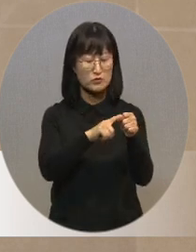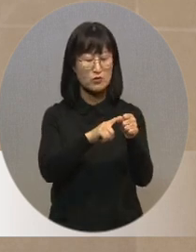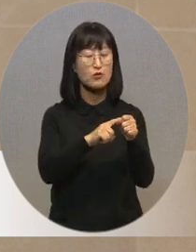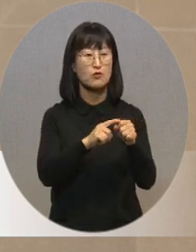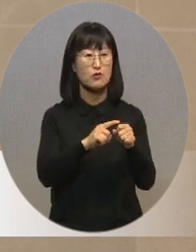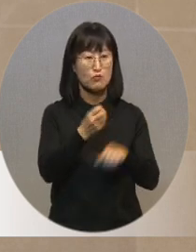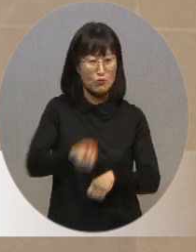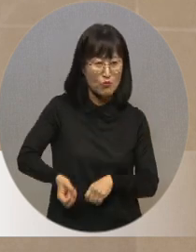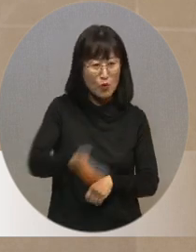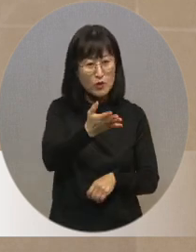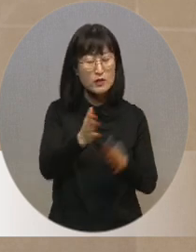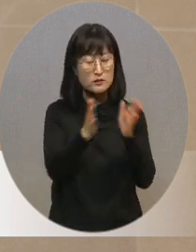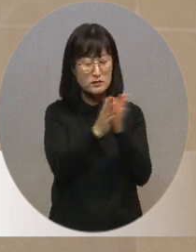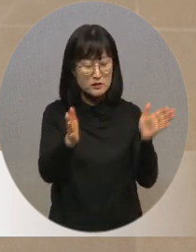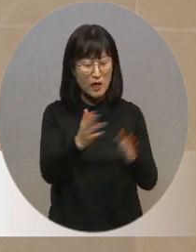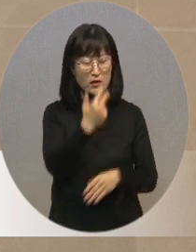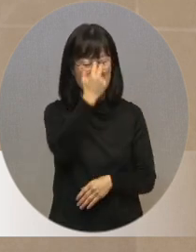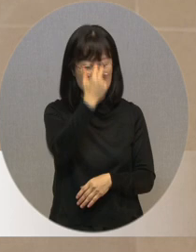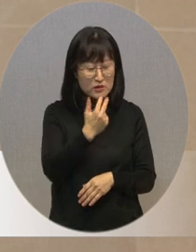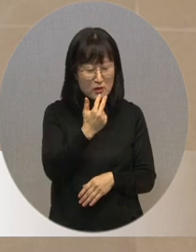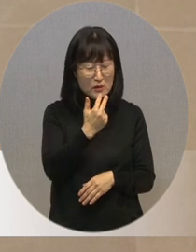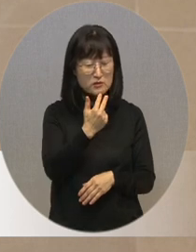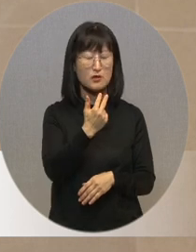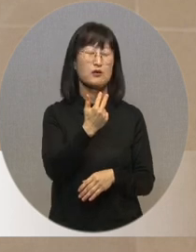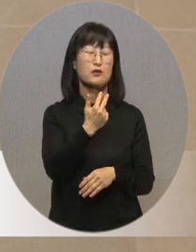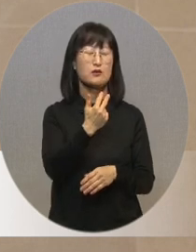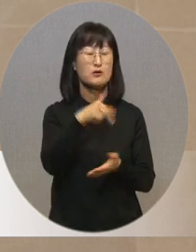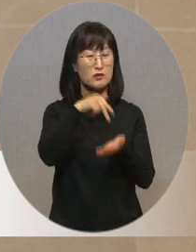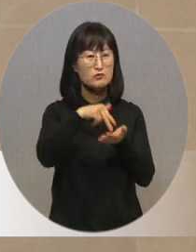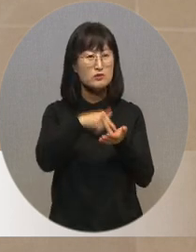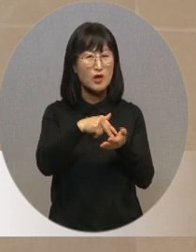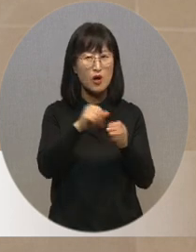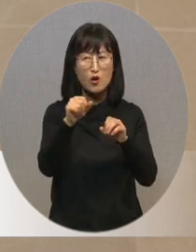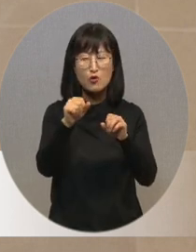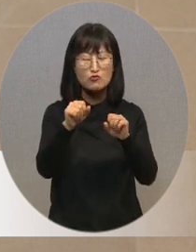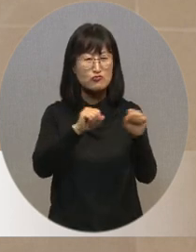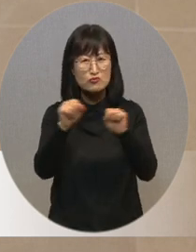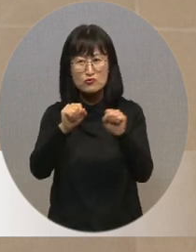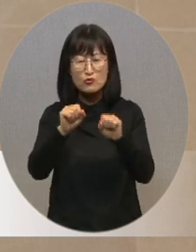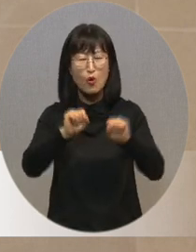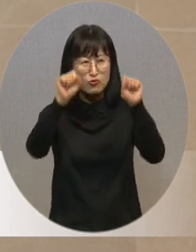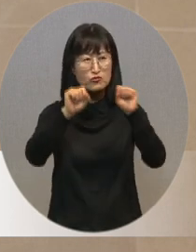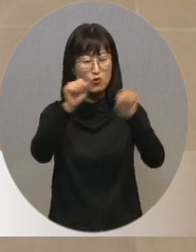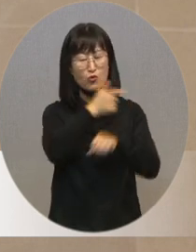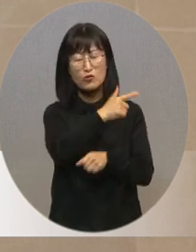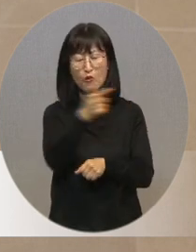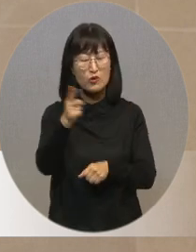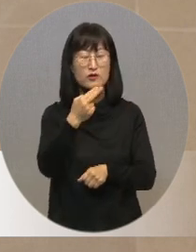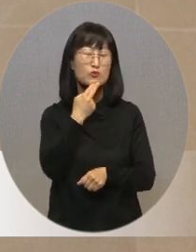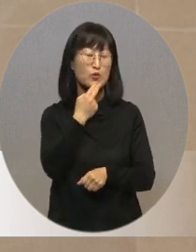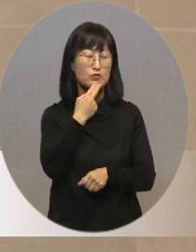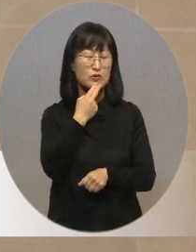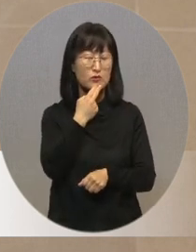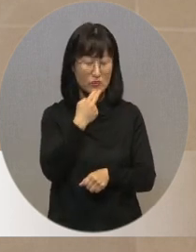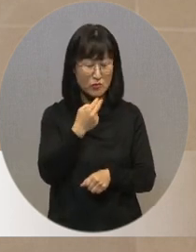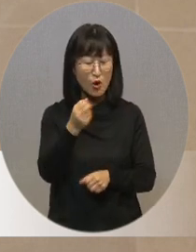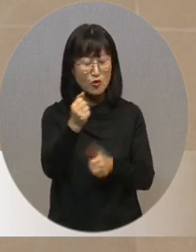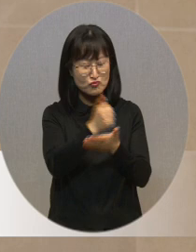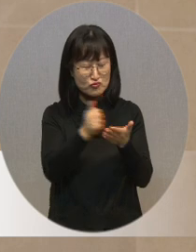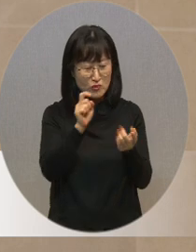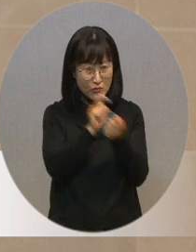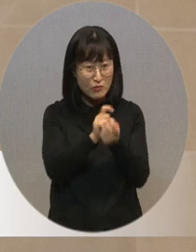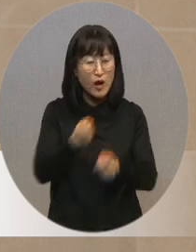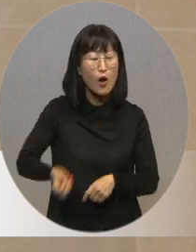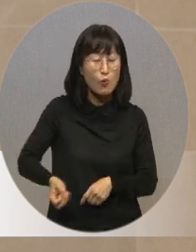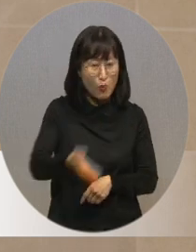시작했는데 시각장애인이 할 수 있는 운동이 별로 없잖아요. 그런데 볼링을 이제 우연찮게 접해가지고 하다